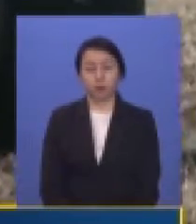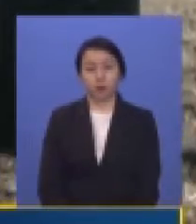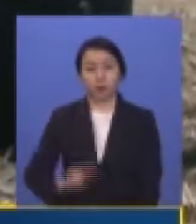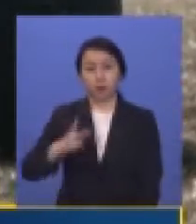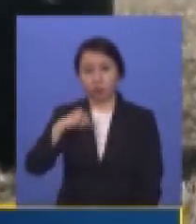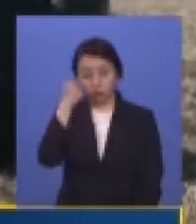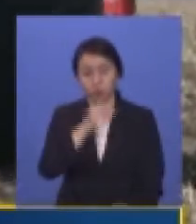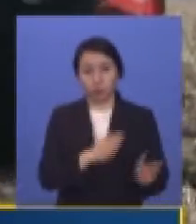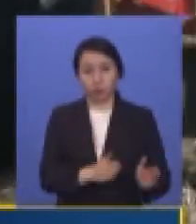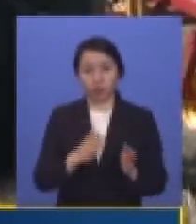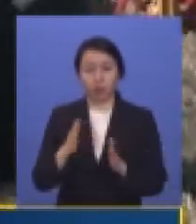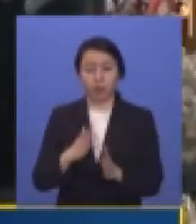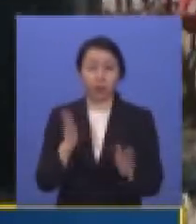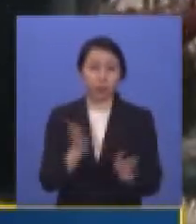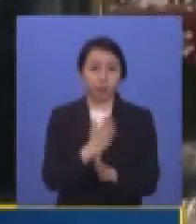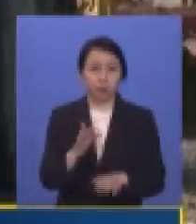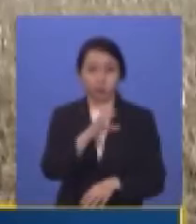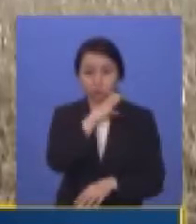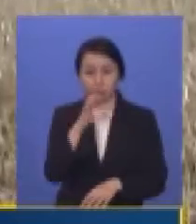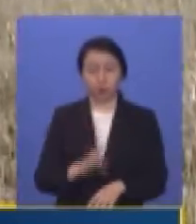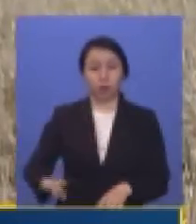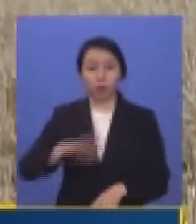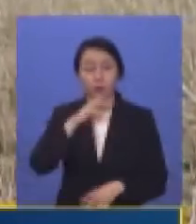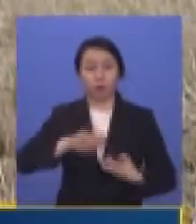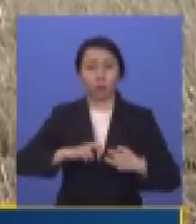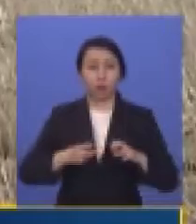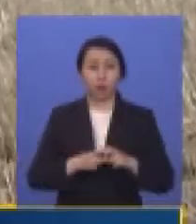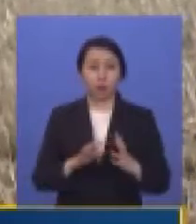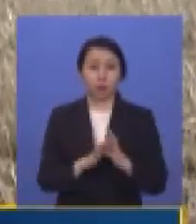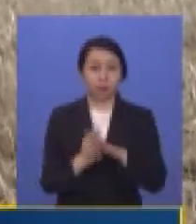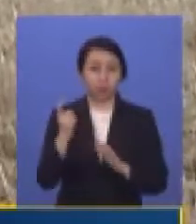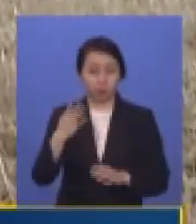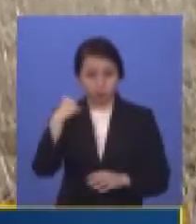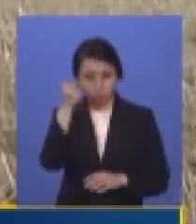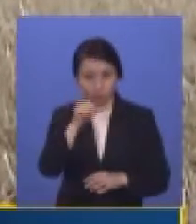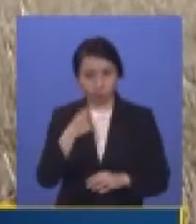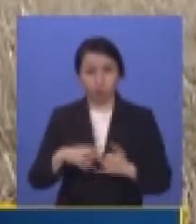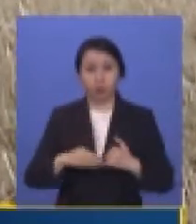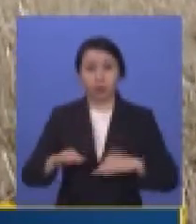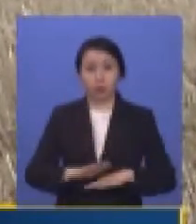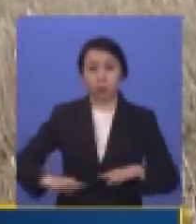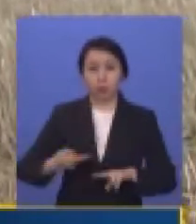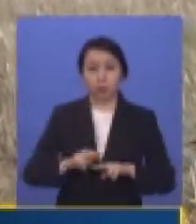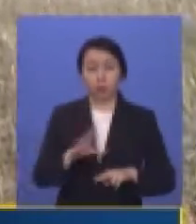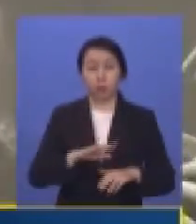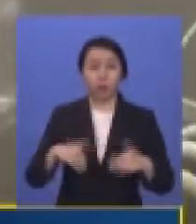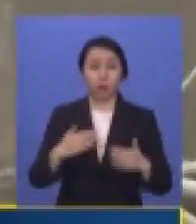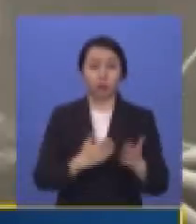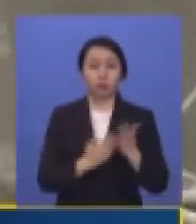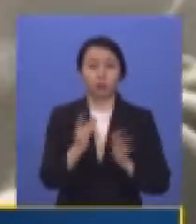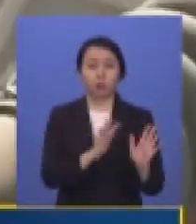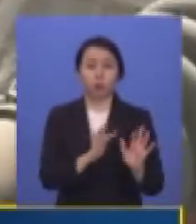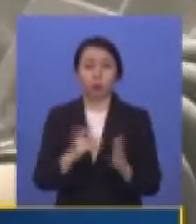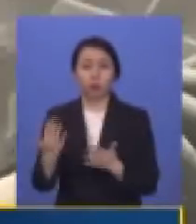Второй год подряд непредсказуемый климат северного региона доставляет массу проблем нашим аграриям. В прошлом году даже на земле, которая должна была приносить высокий